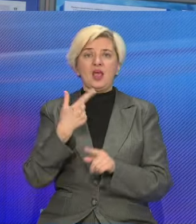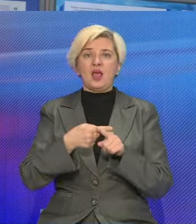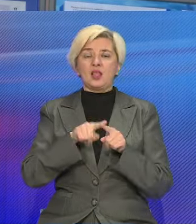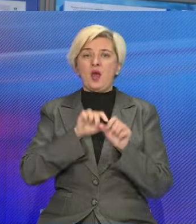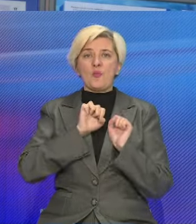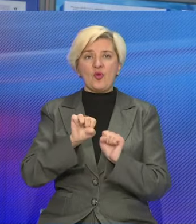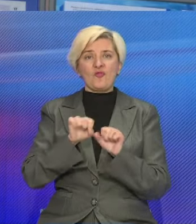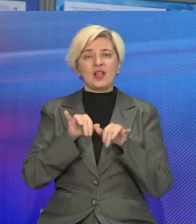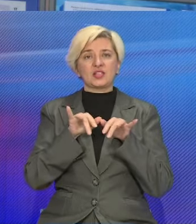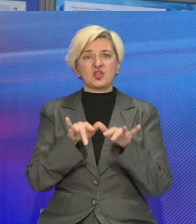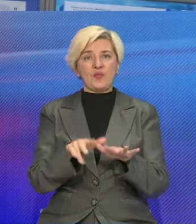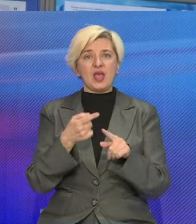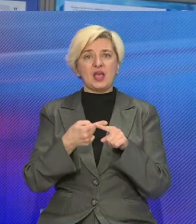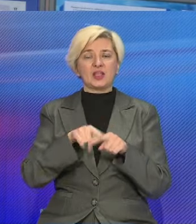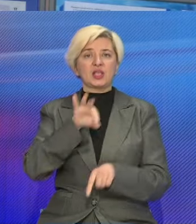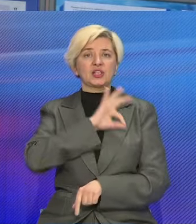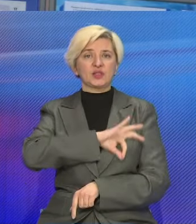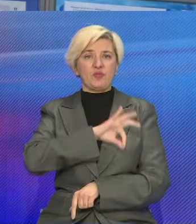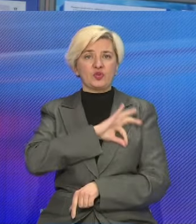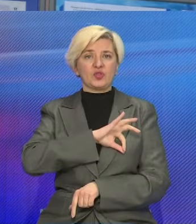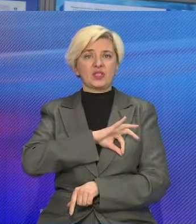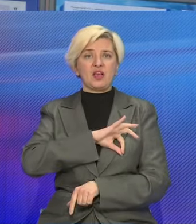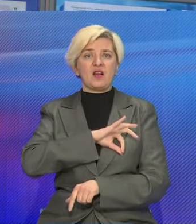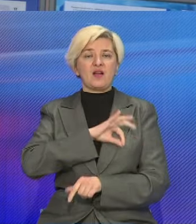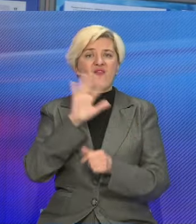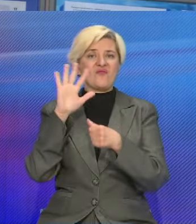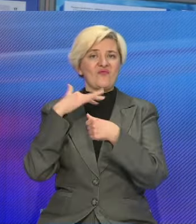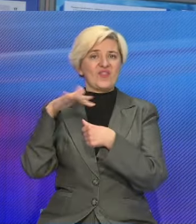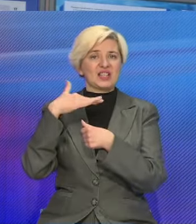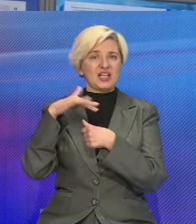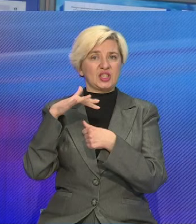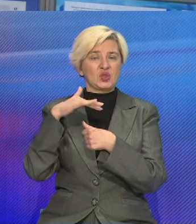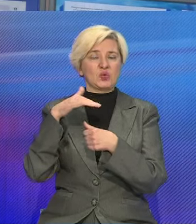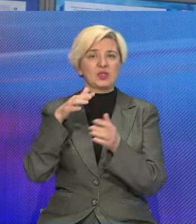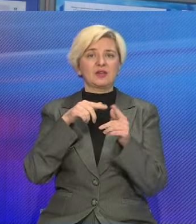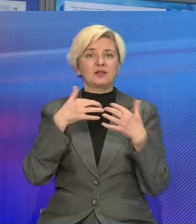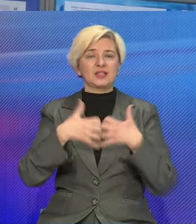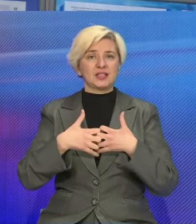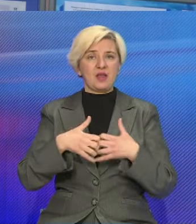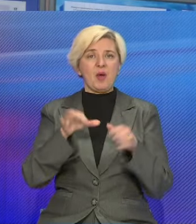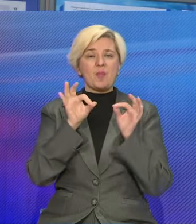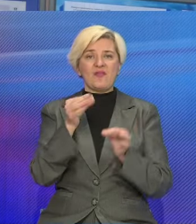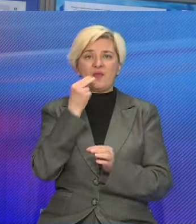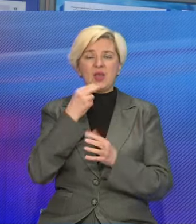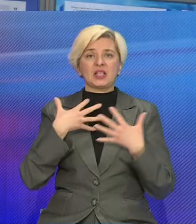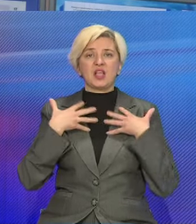профілактичні мери, це використання вентиляційних систем, це правильне питання, в кінці кінців це здоровий образ життя,